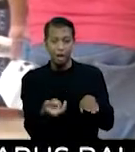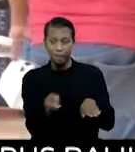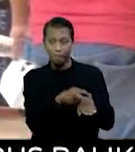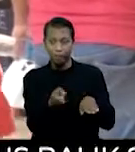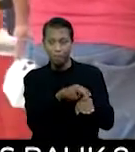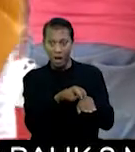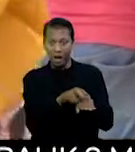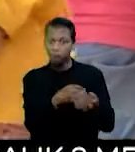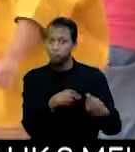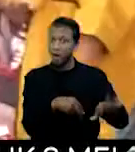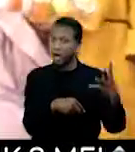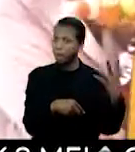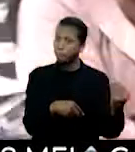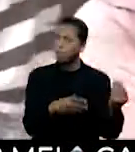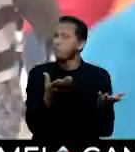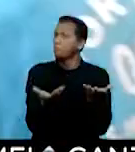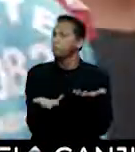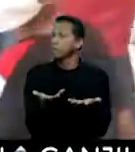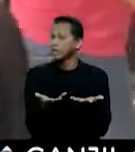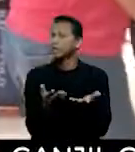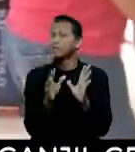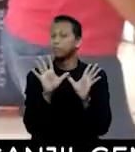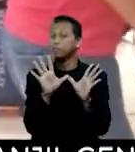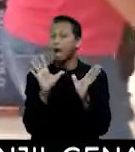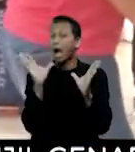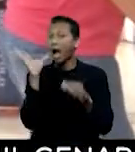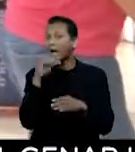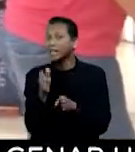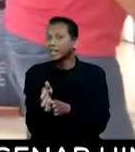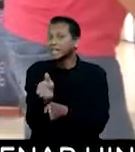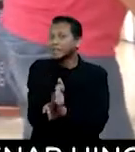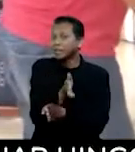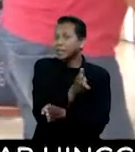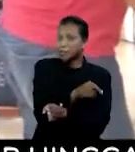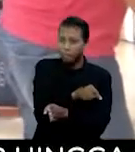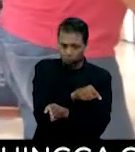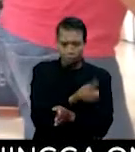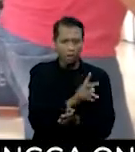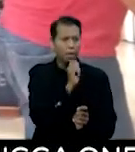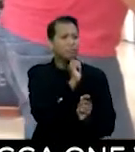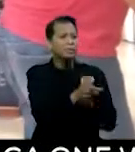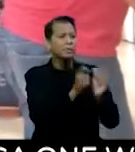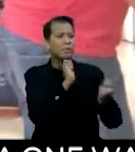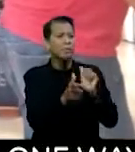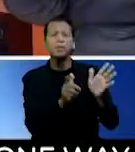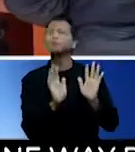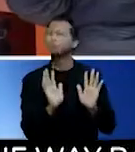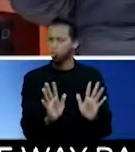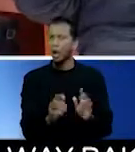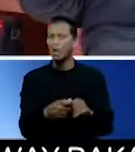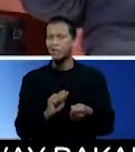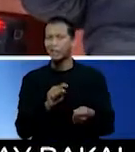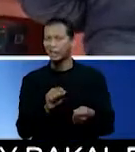nantinya akan terjadi pada H-10, di mana H-10 terjadi peningkatan untuk pemesanan tiket menjelang Lebaran Idul Fitri tahun